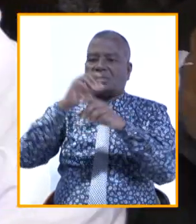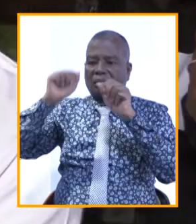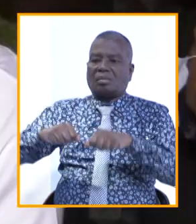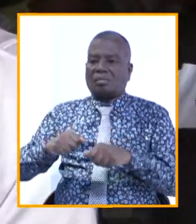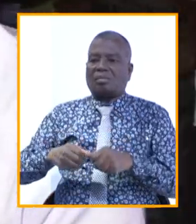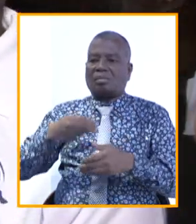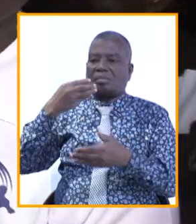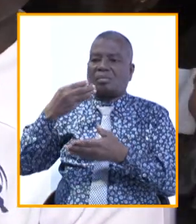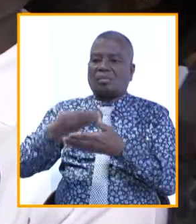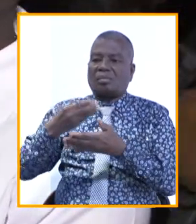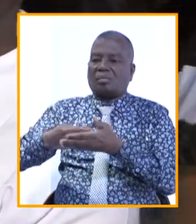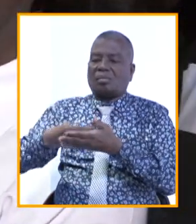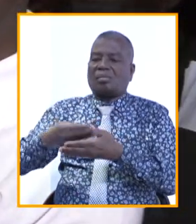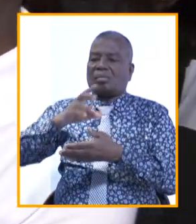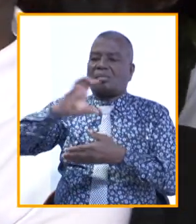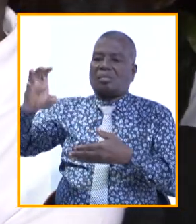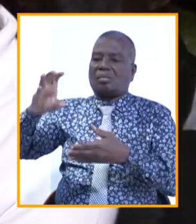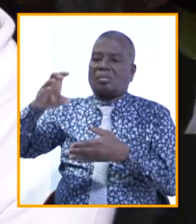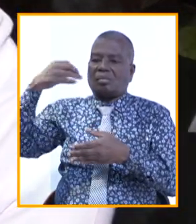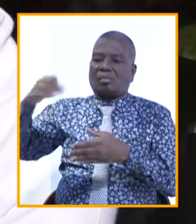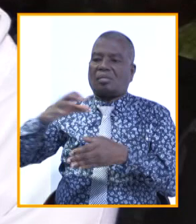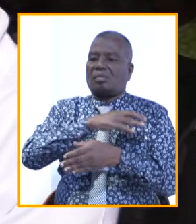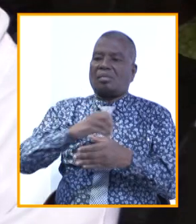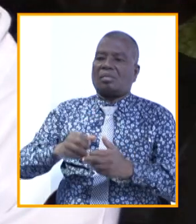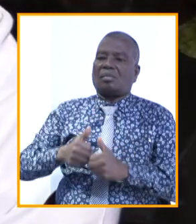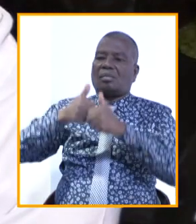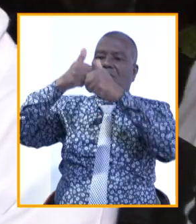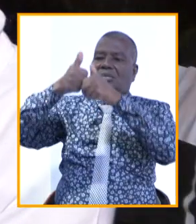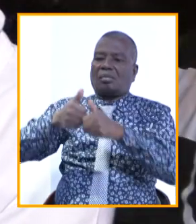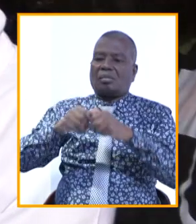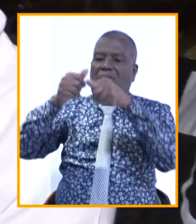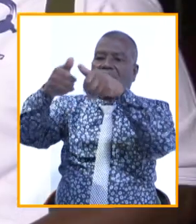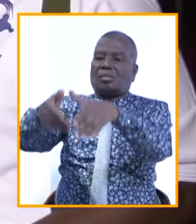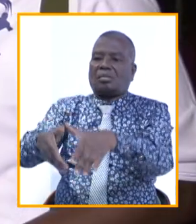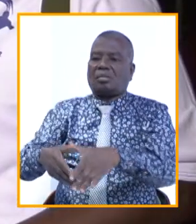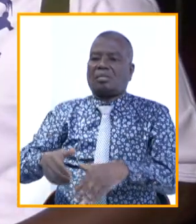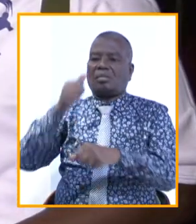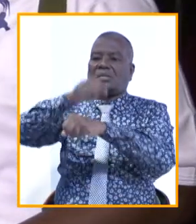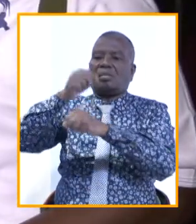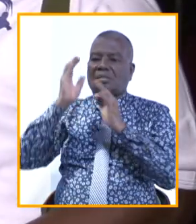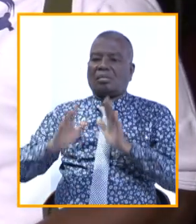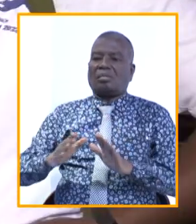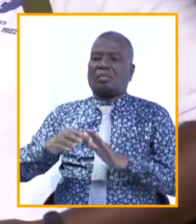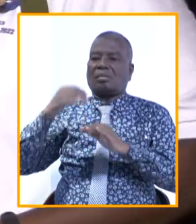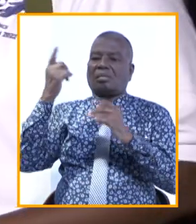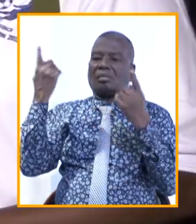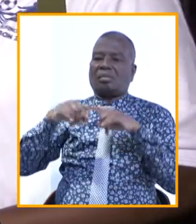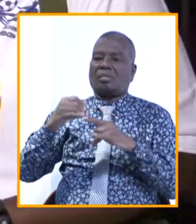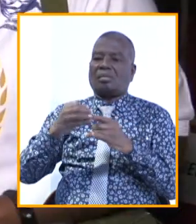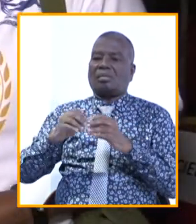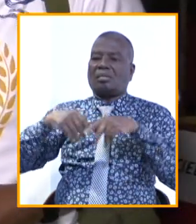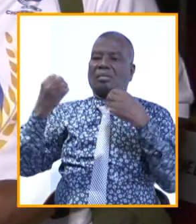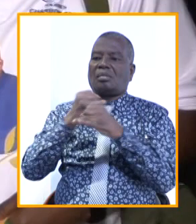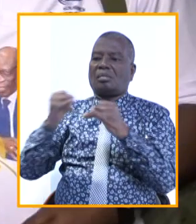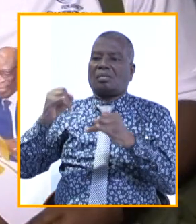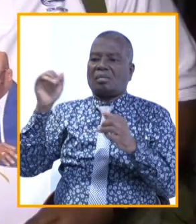enveloppe de 500 000 francs CFA et le trophée Adama Diawara remis au vainqueur du tournoi. Quant à l'équipe finaliste, elle